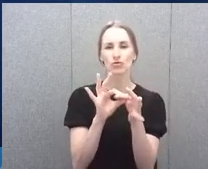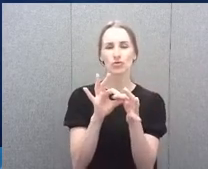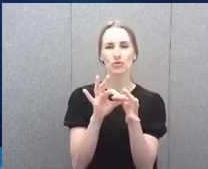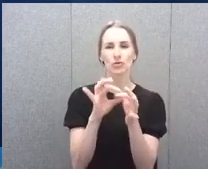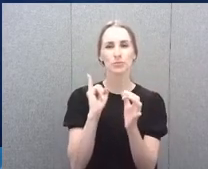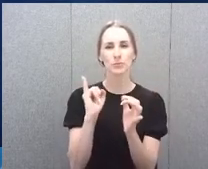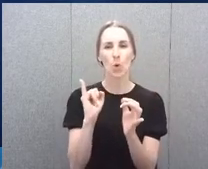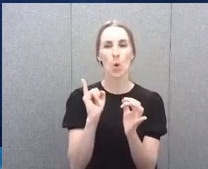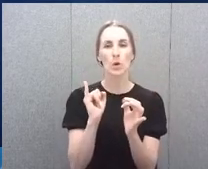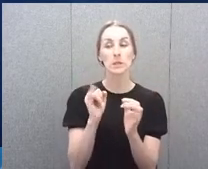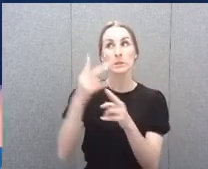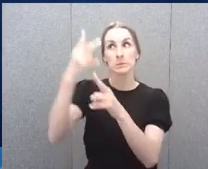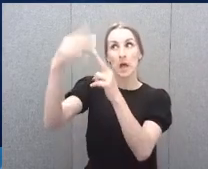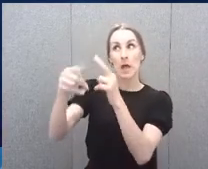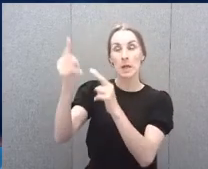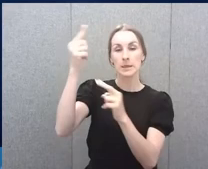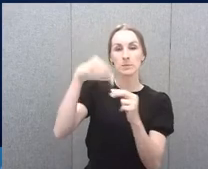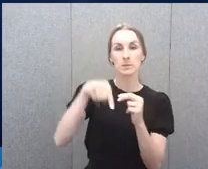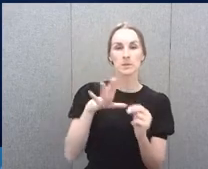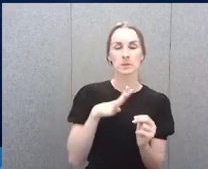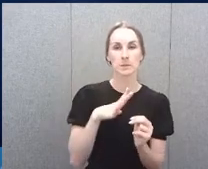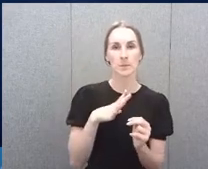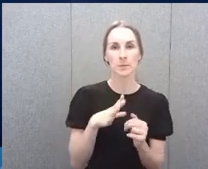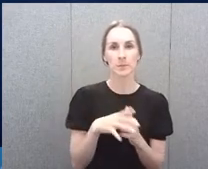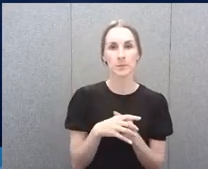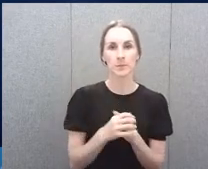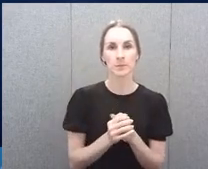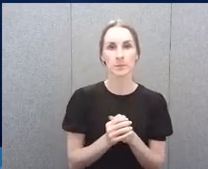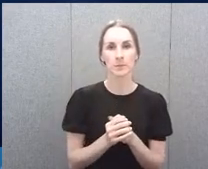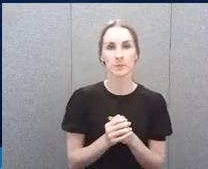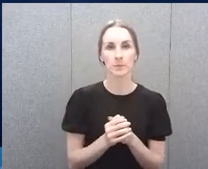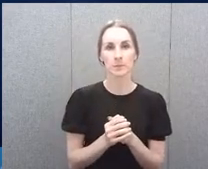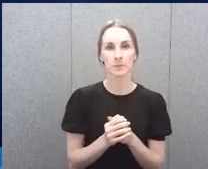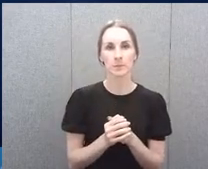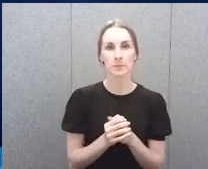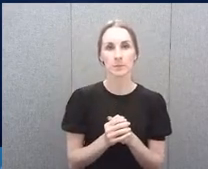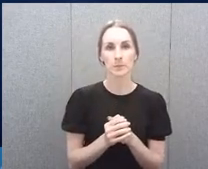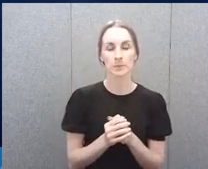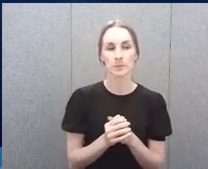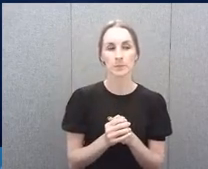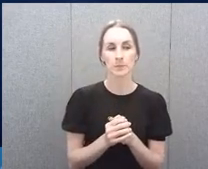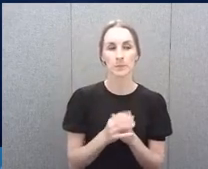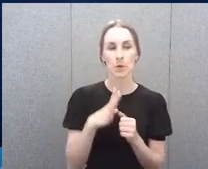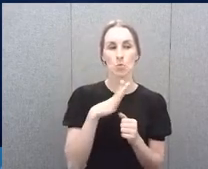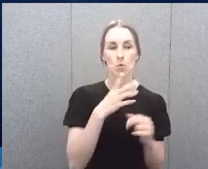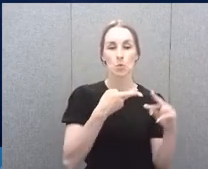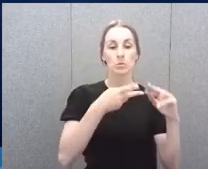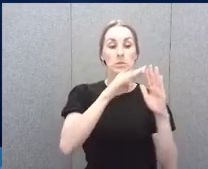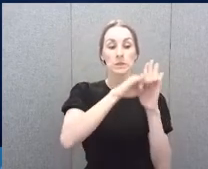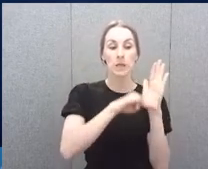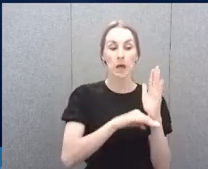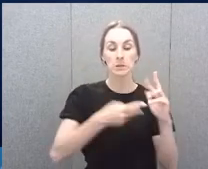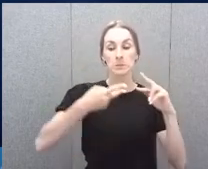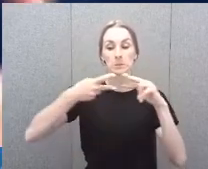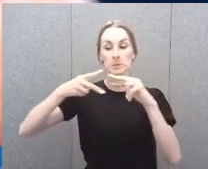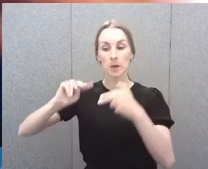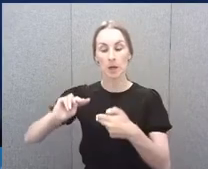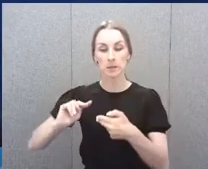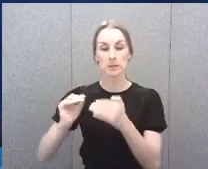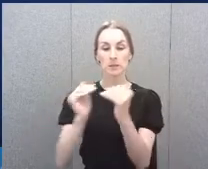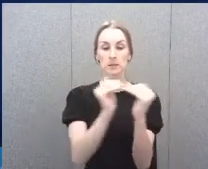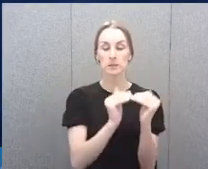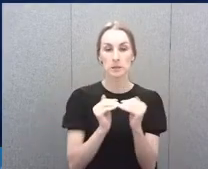не может быть решение сверху. Так что вот если часть женщин уже созрели к такому решению, что нужно изменять